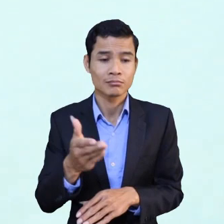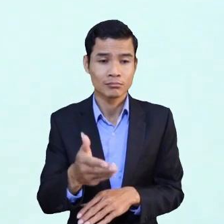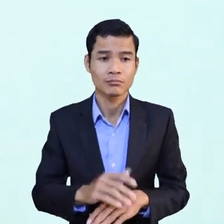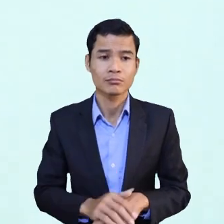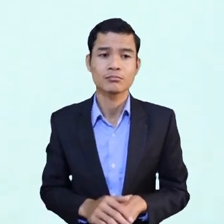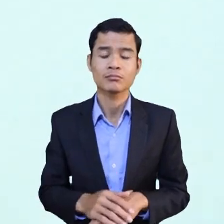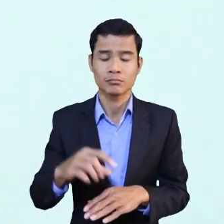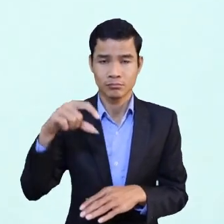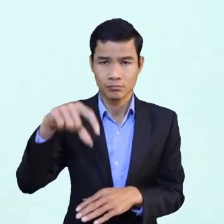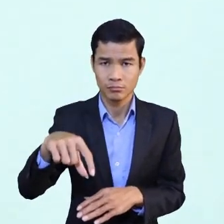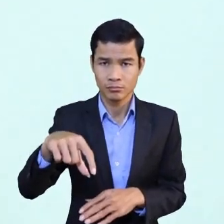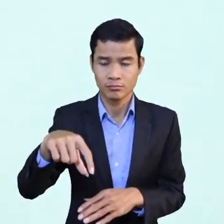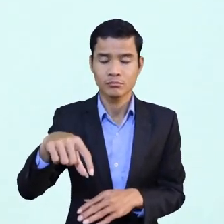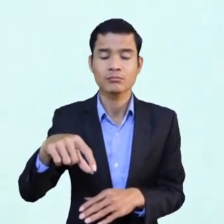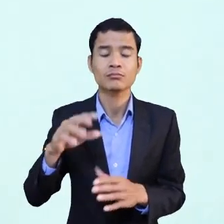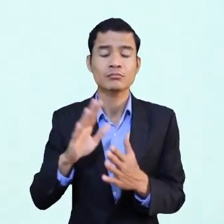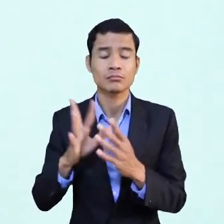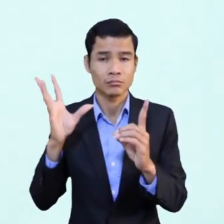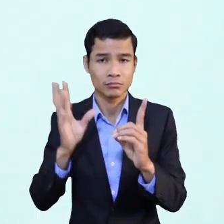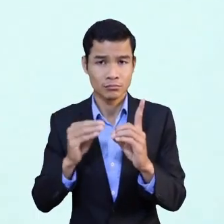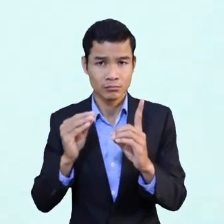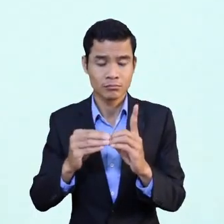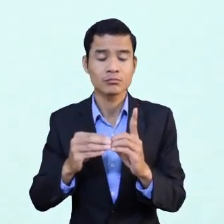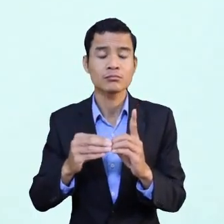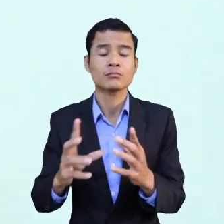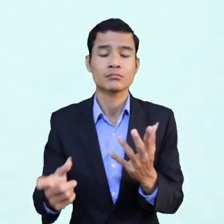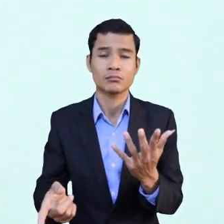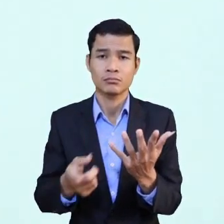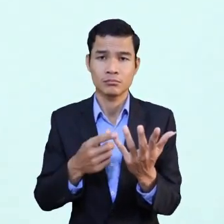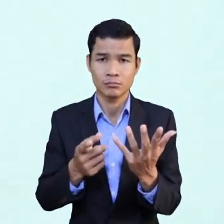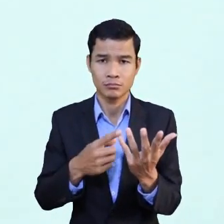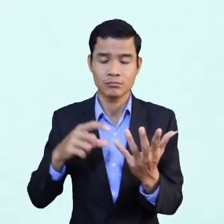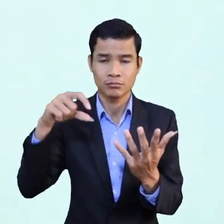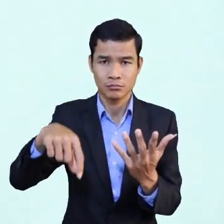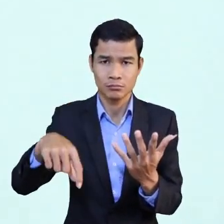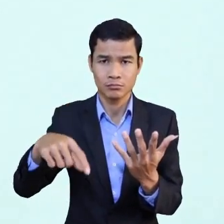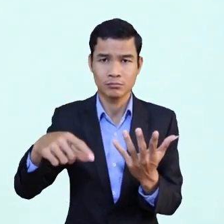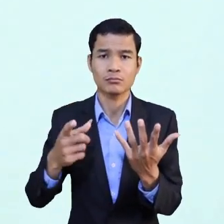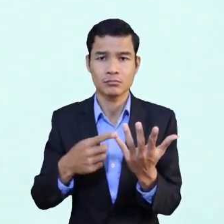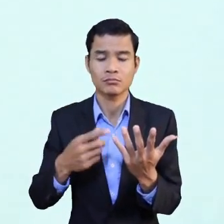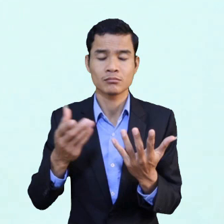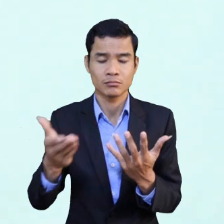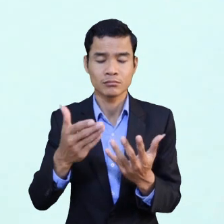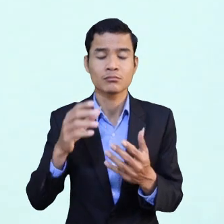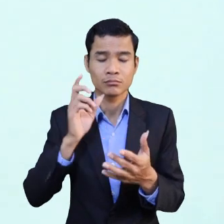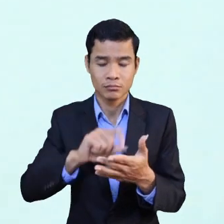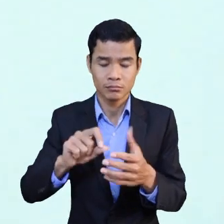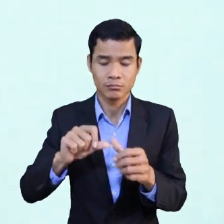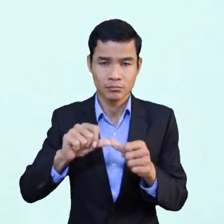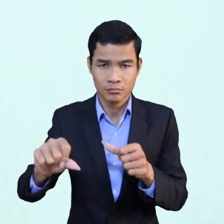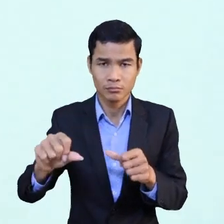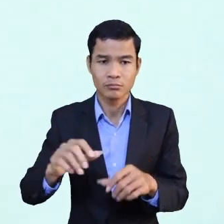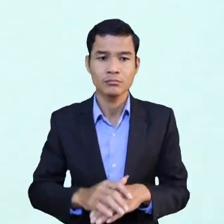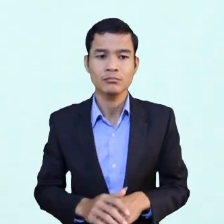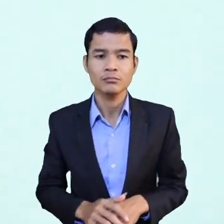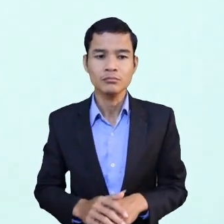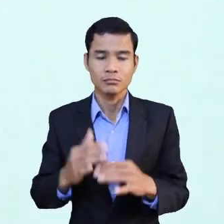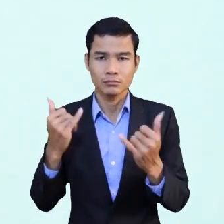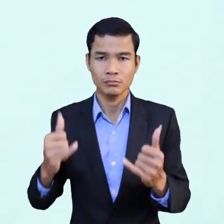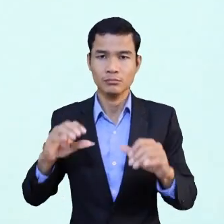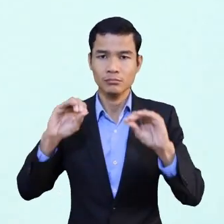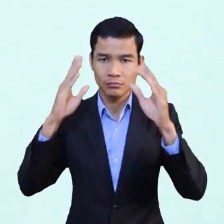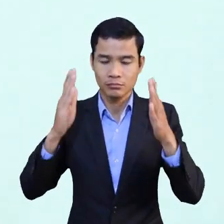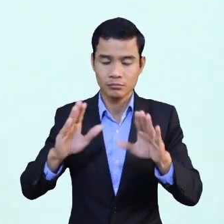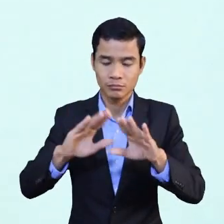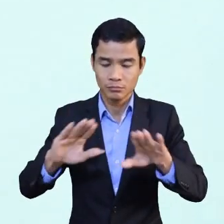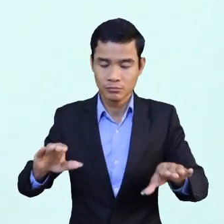ចាអញ្ចឹងកយើងផ្សំជាមួយនឹងស្រៈអេយើងបានពាក្យថាកេណាអញ្ចឹងកូនមើលមកអ្នកគ្រូអ្នកគ្រូ